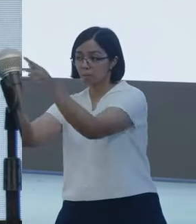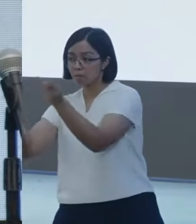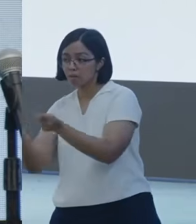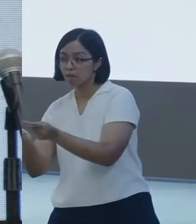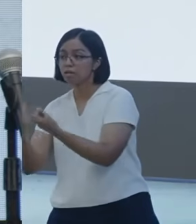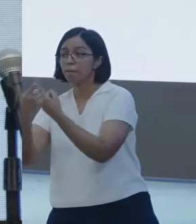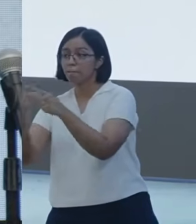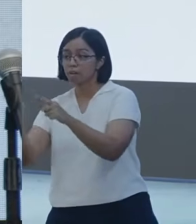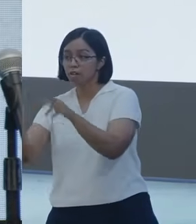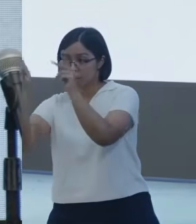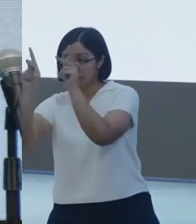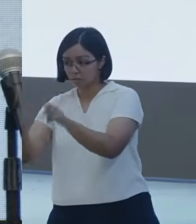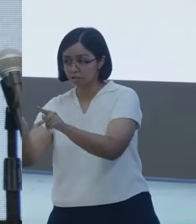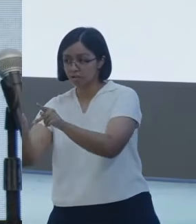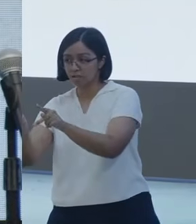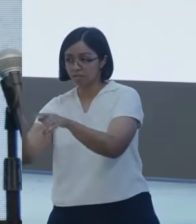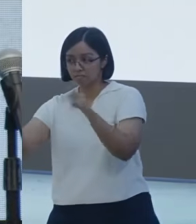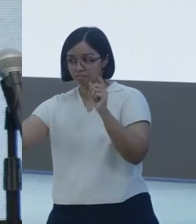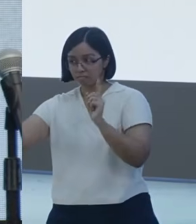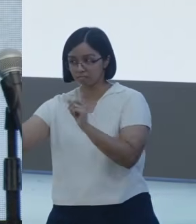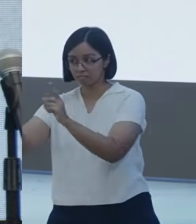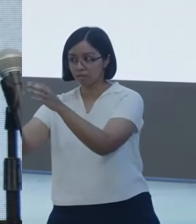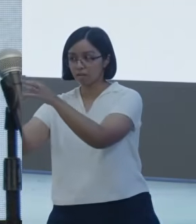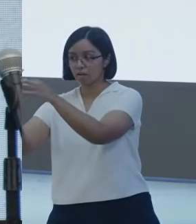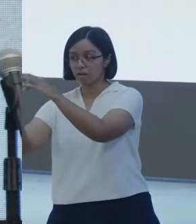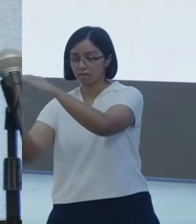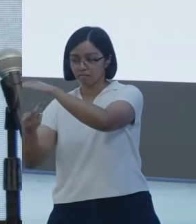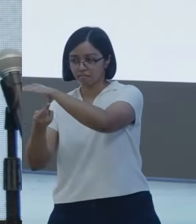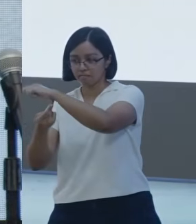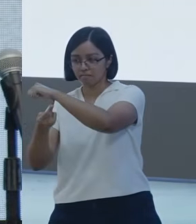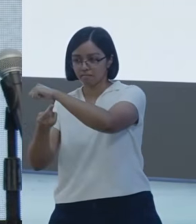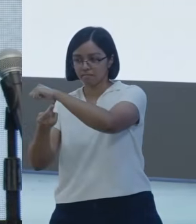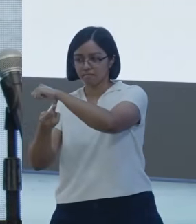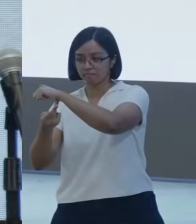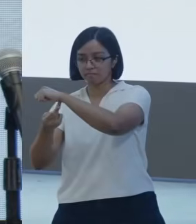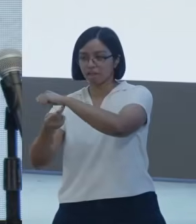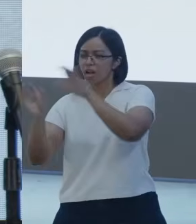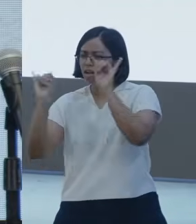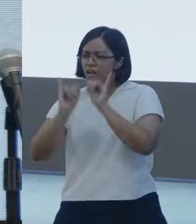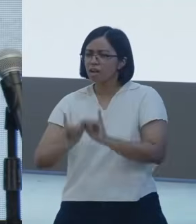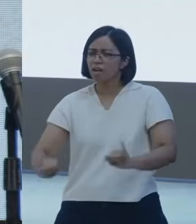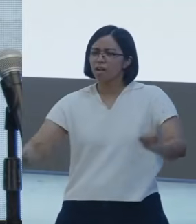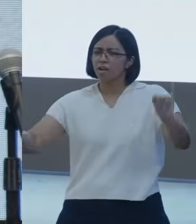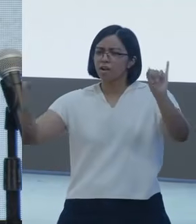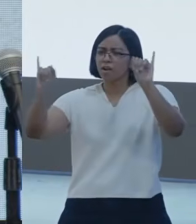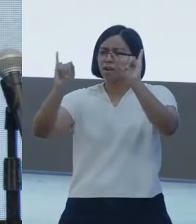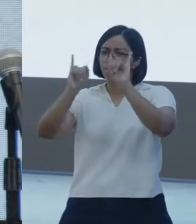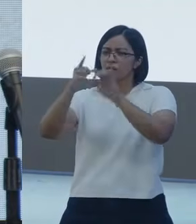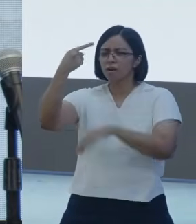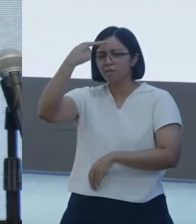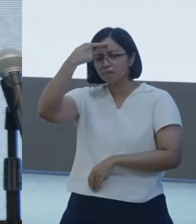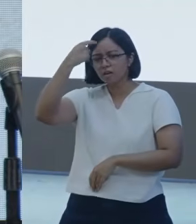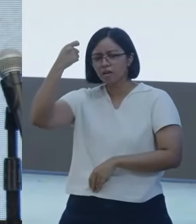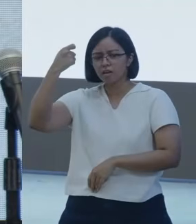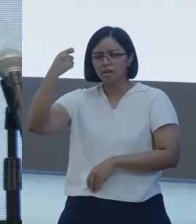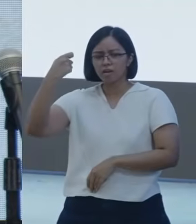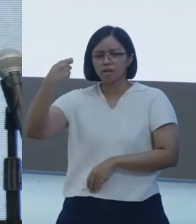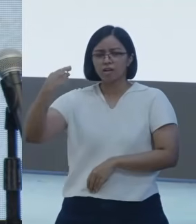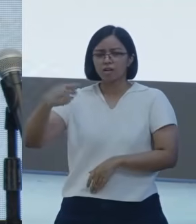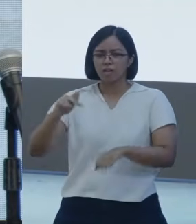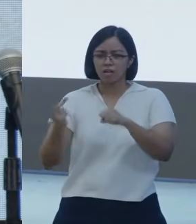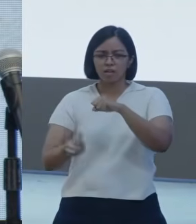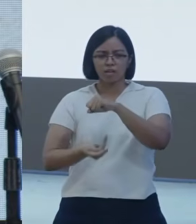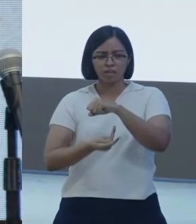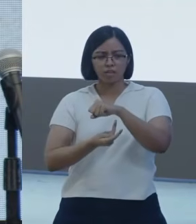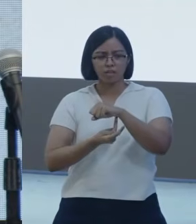Ito pong mga sulat na ito ay mahalaga sapagkat nagbilin po si Paul dito